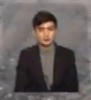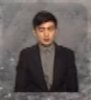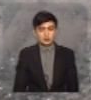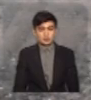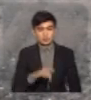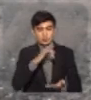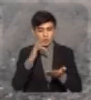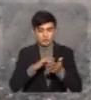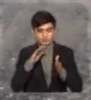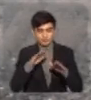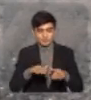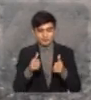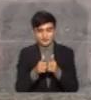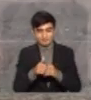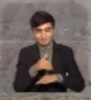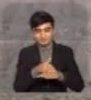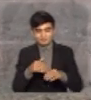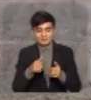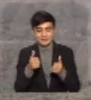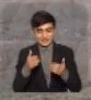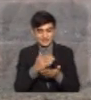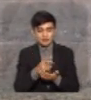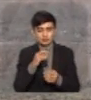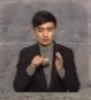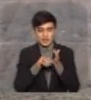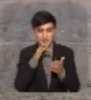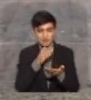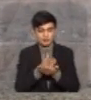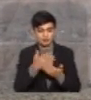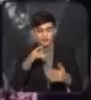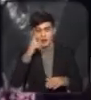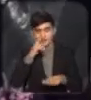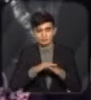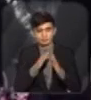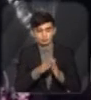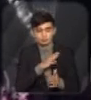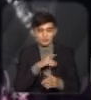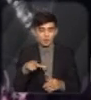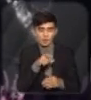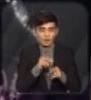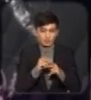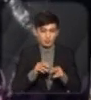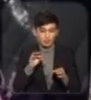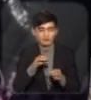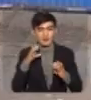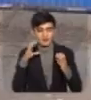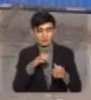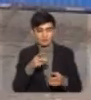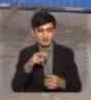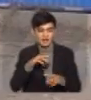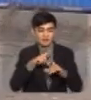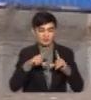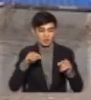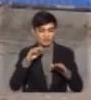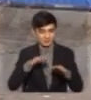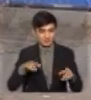Қаланың тап түбінде тұрса да қатынасы қиын мына ауылдың тұрғындары 6 жылдан бері әкімдерден жолды жөндеп қоғамдық көлік беруілерін сұрап шаршаған. Әсіресе оқушыларға